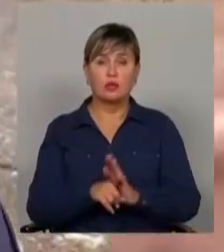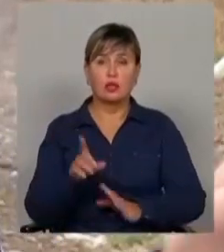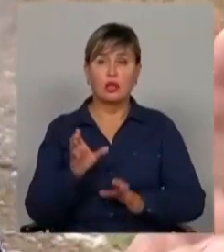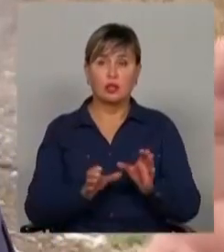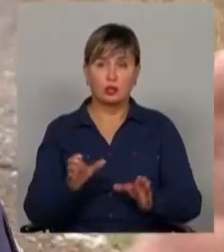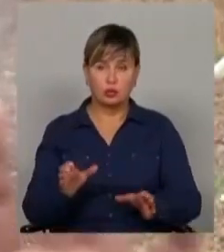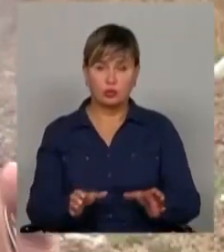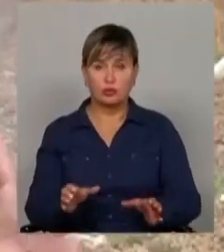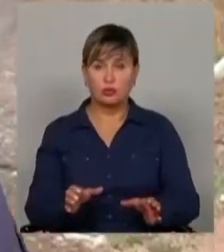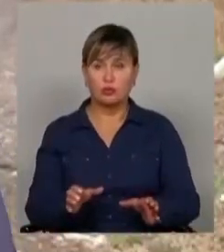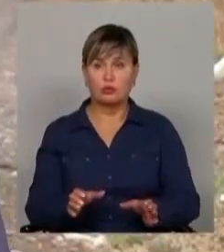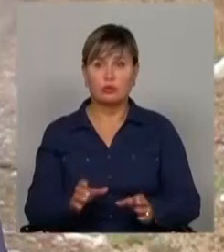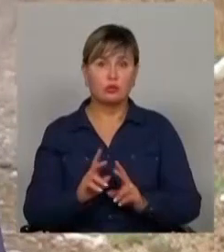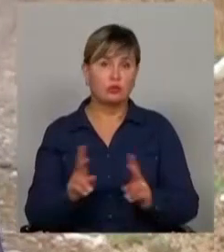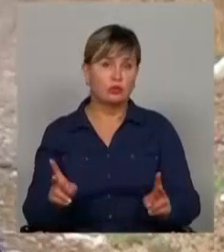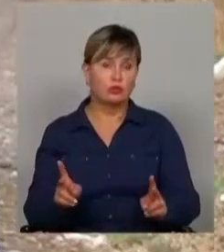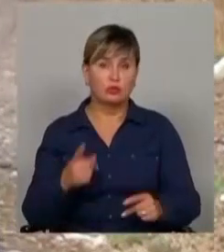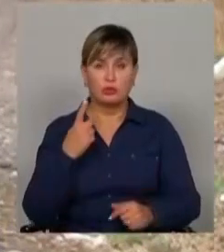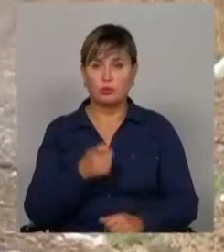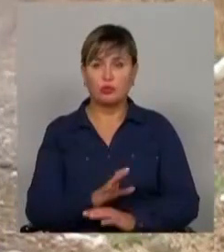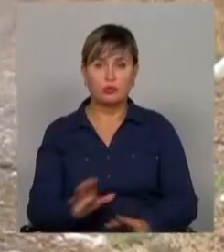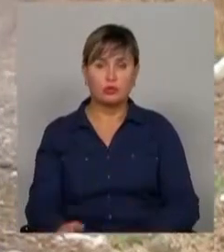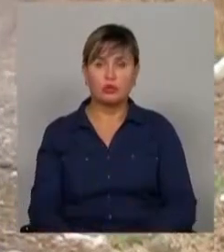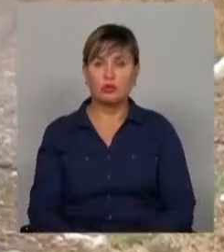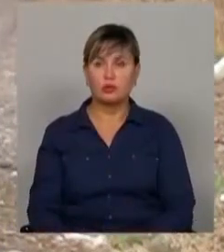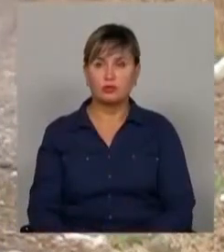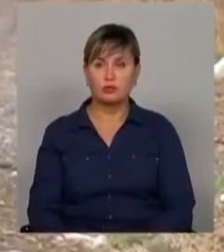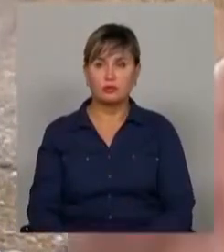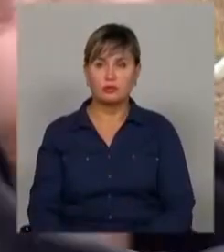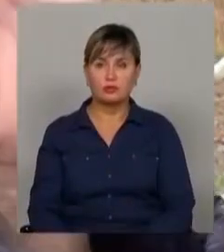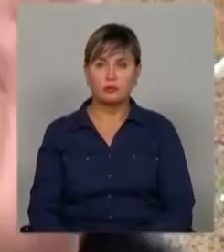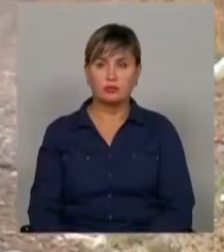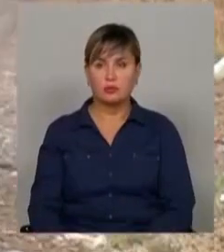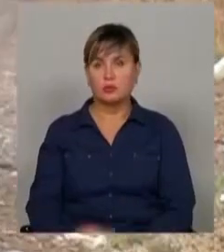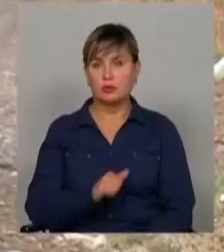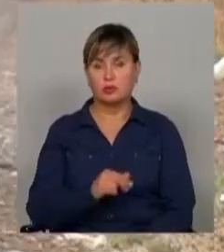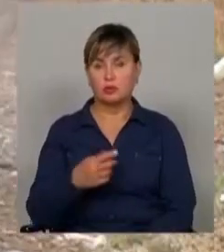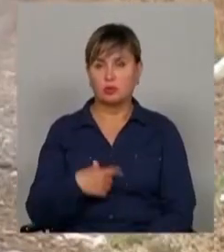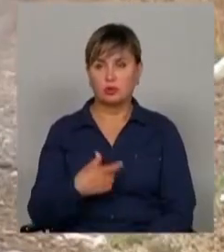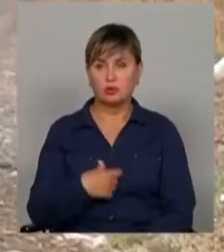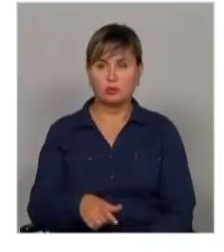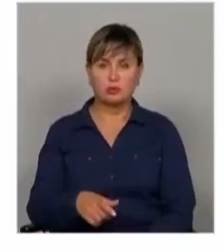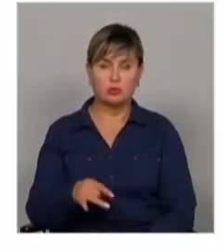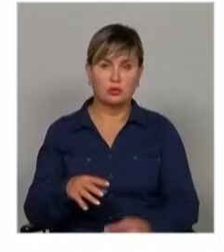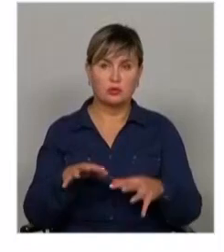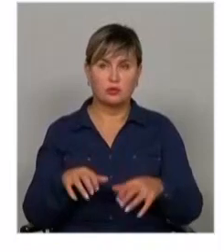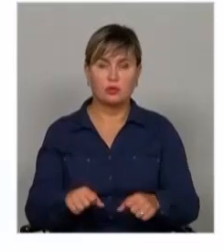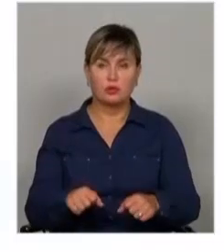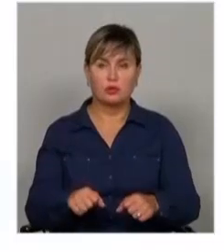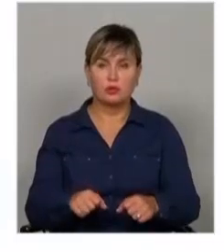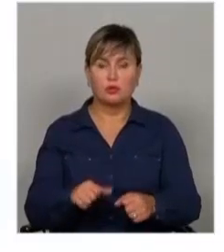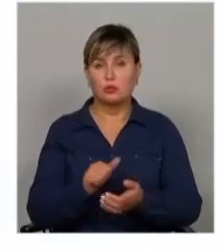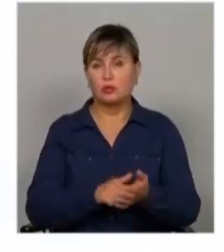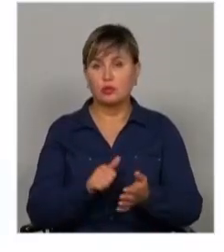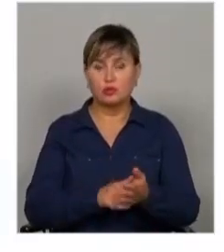отопительный сезон, никто никого не предупреждал. Он сам по себе терц. И вырубается. Выяснилось, что